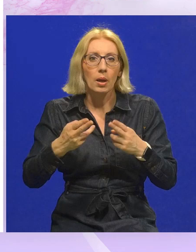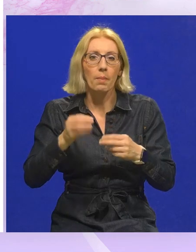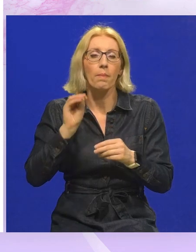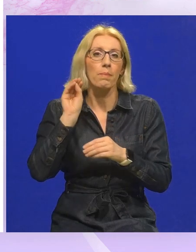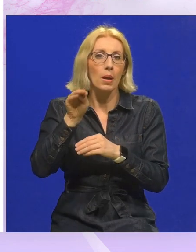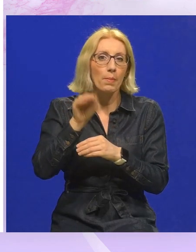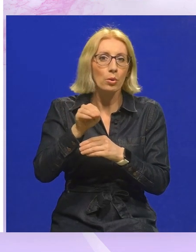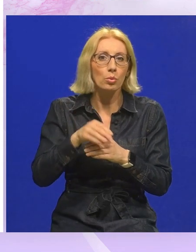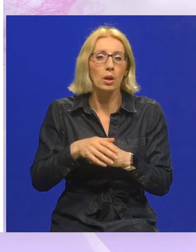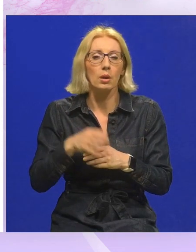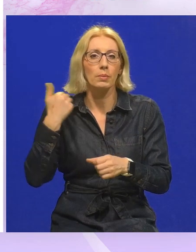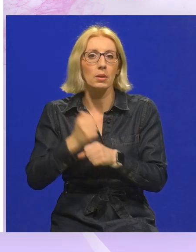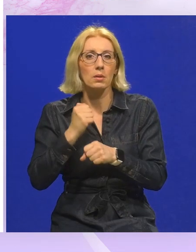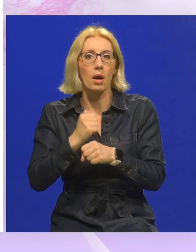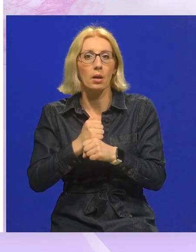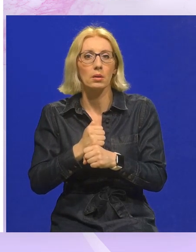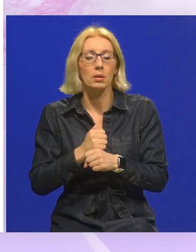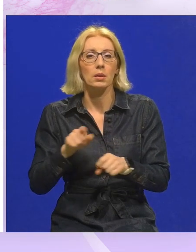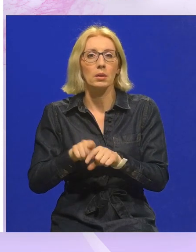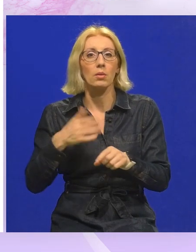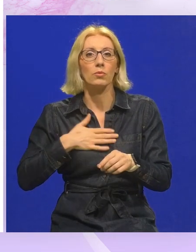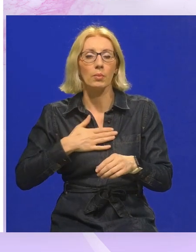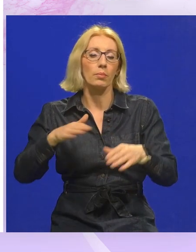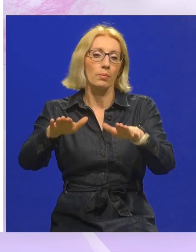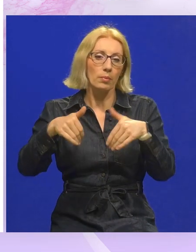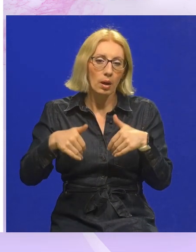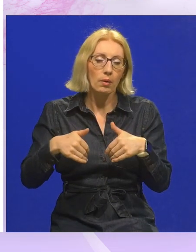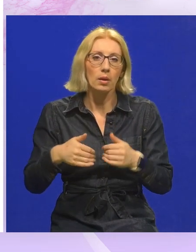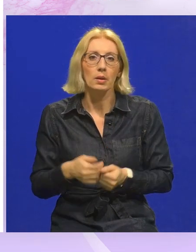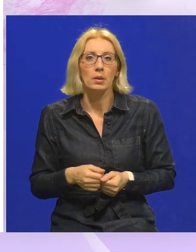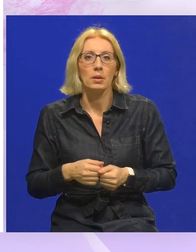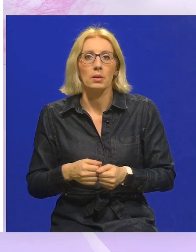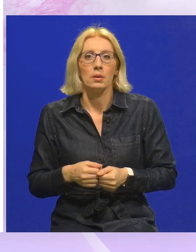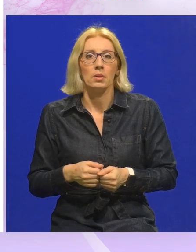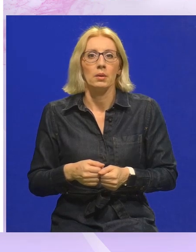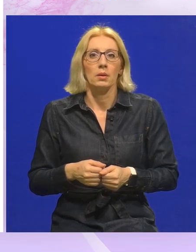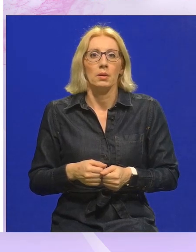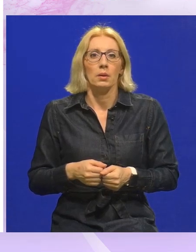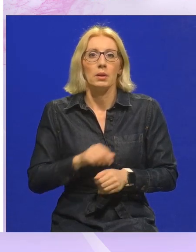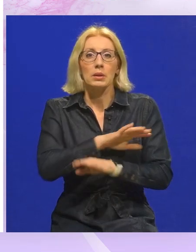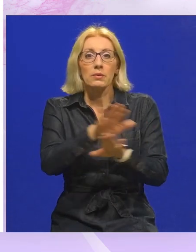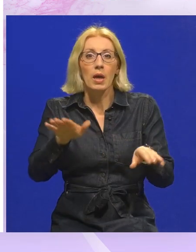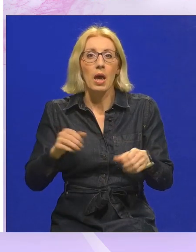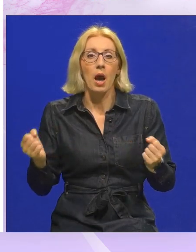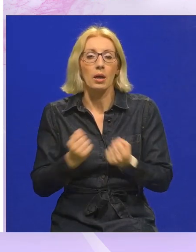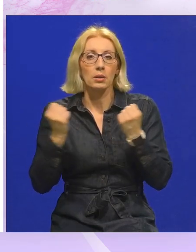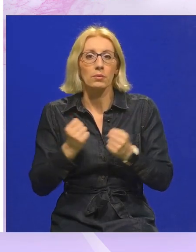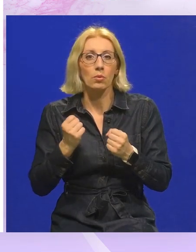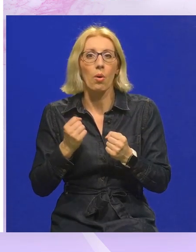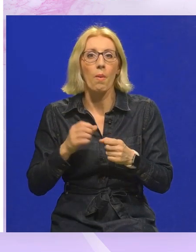preporuke koje smo izradili, pa se nadam da će i one biti prihvaćene. I evo, mogu reći da su sve aktivnosti u projektu